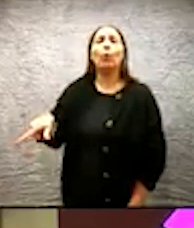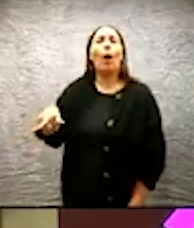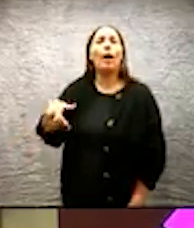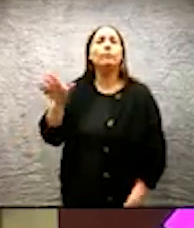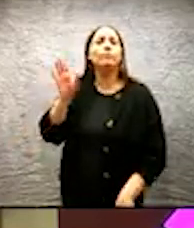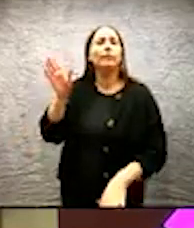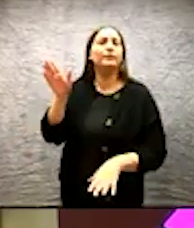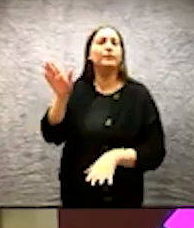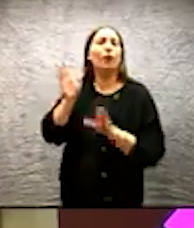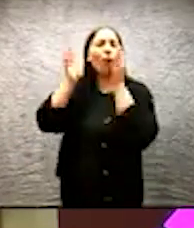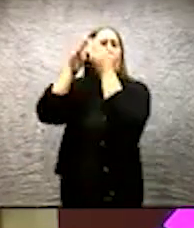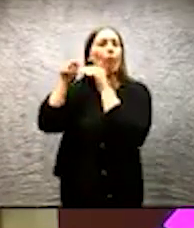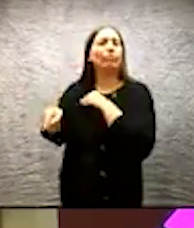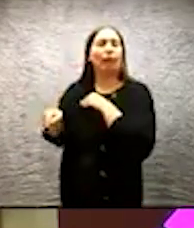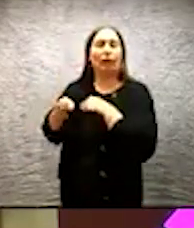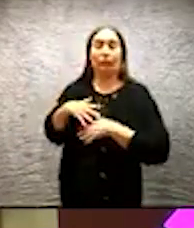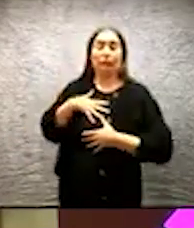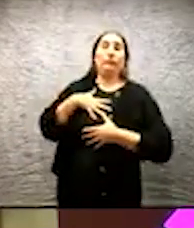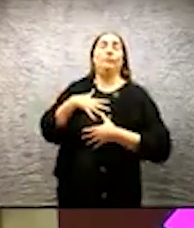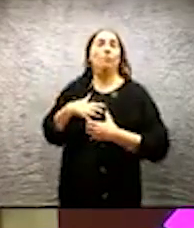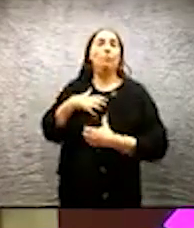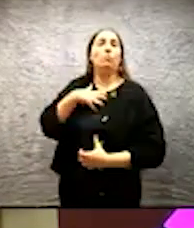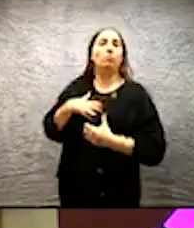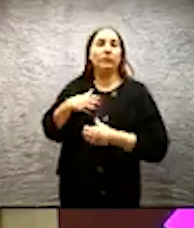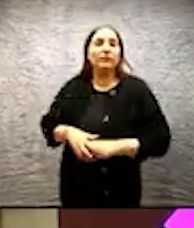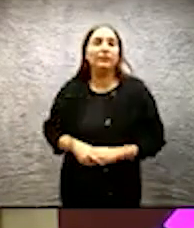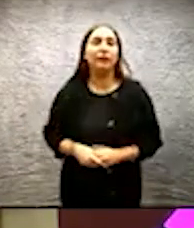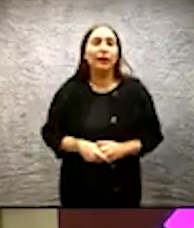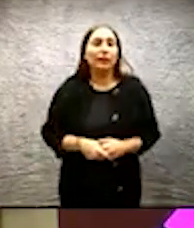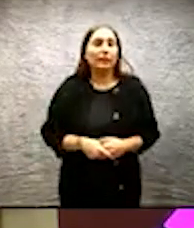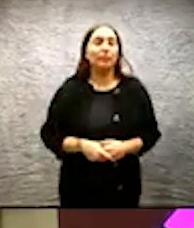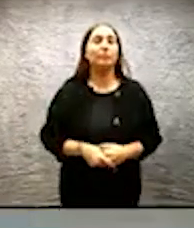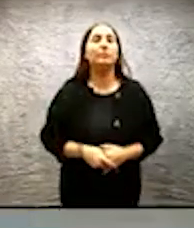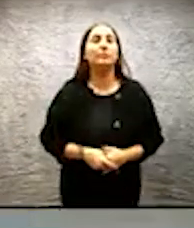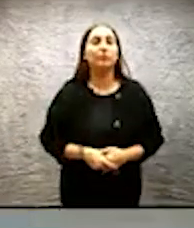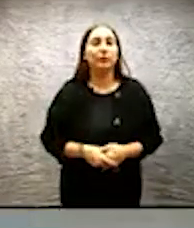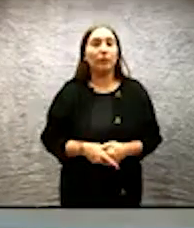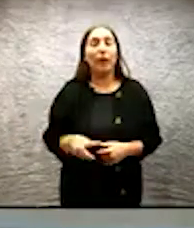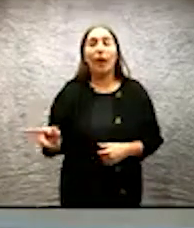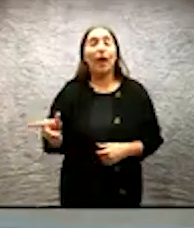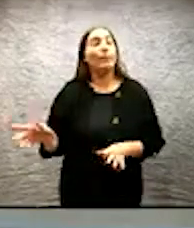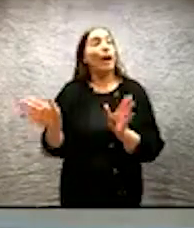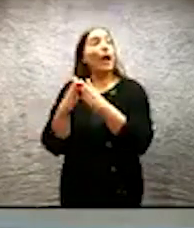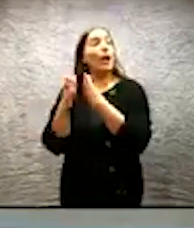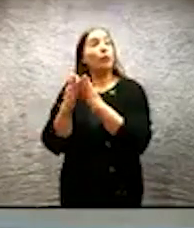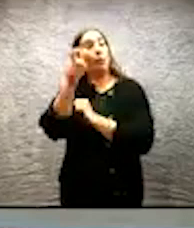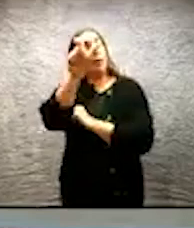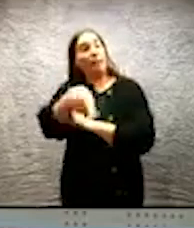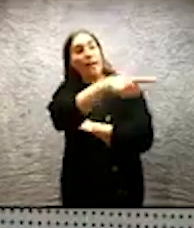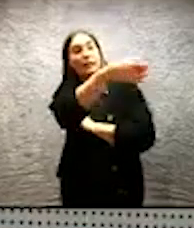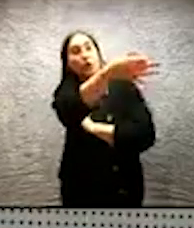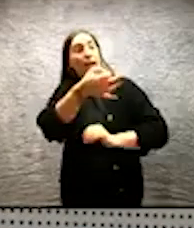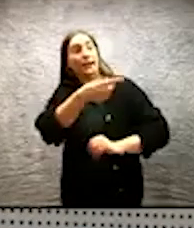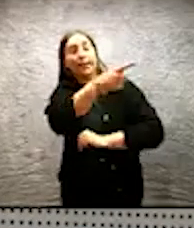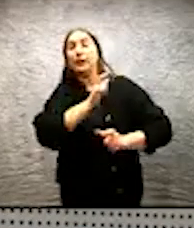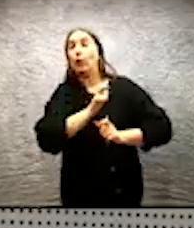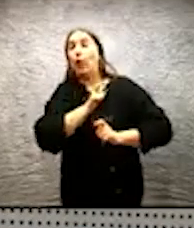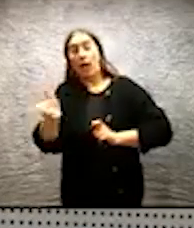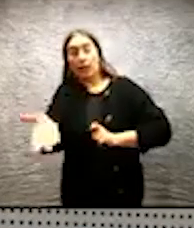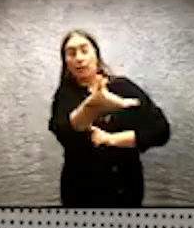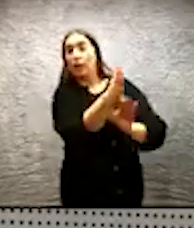personne. Ça va intéresser beaucoup de gens, je ne sais pas. Bah, demandez à la personne qui l'a dit, monsieur De Berg. Ce n'est pas moi qui l'ai dit, hein. Vous demanderez à votre collègue